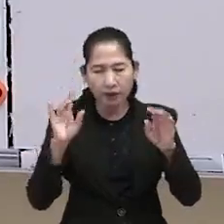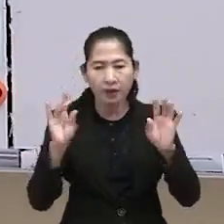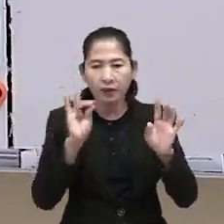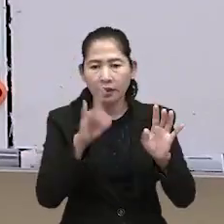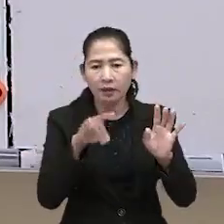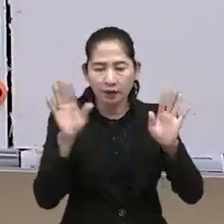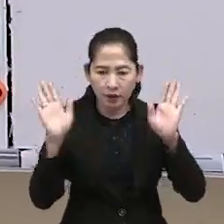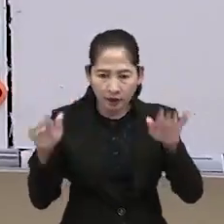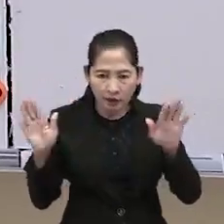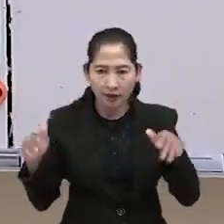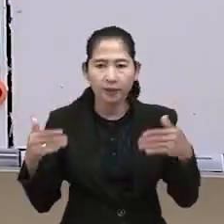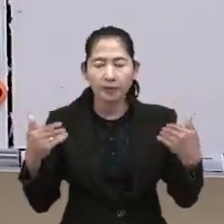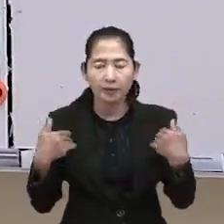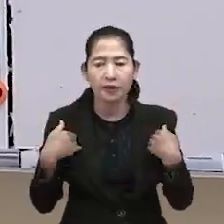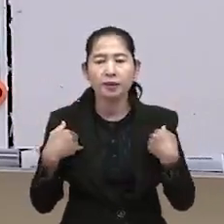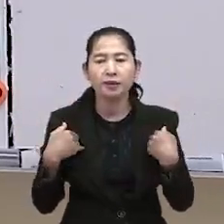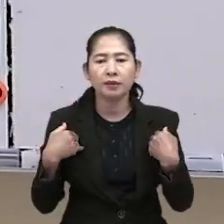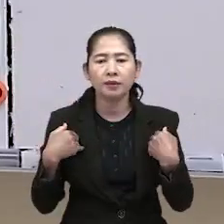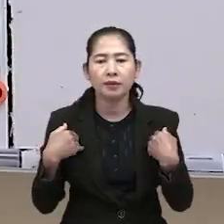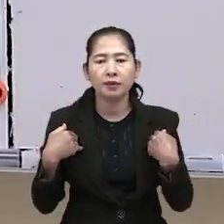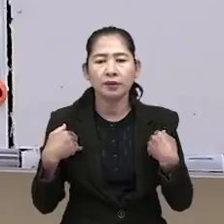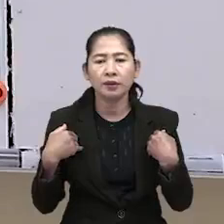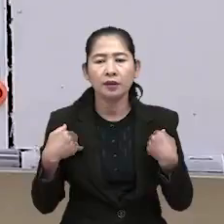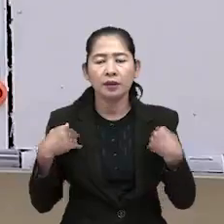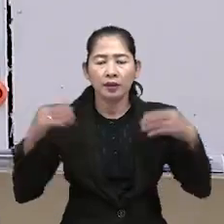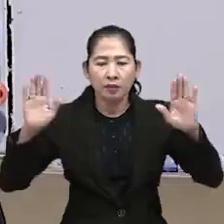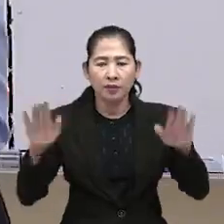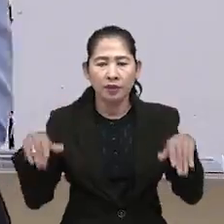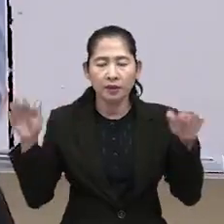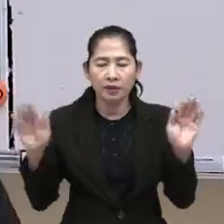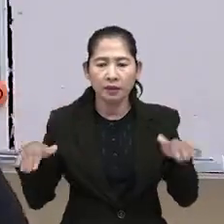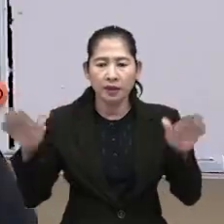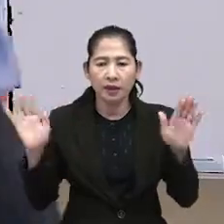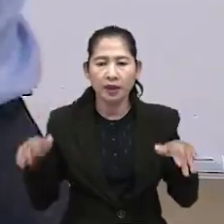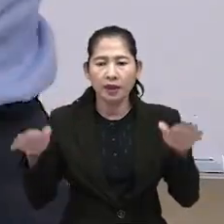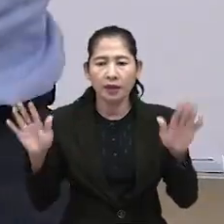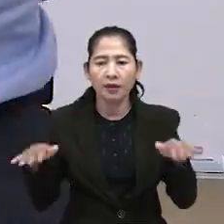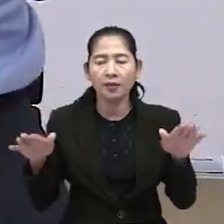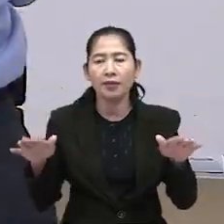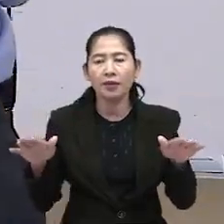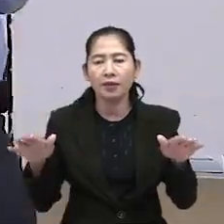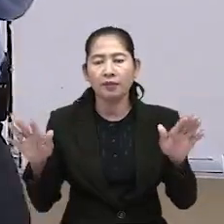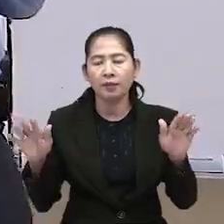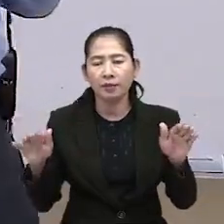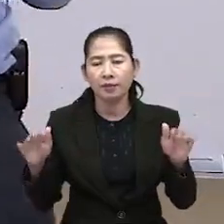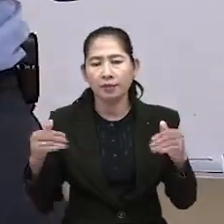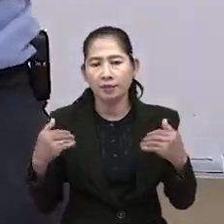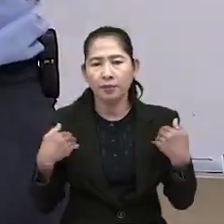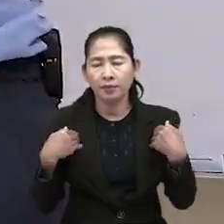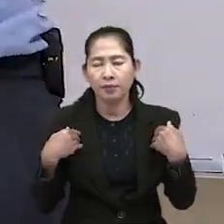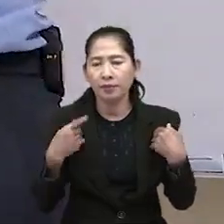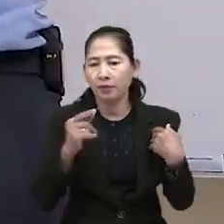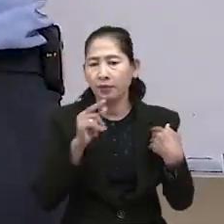នចាគឺមានស្លាបណាកូនណាចាមានស្លាប